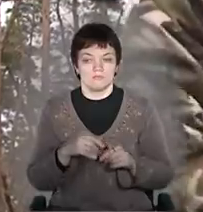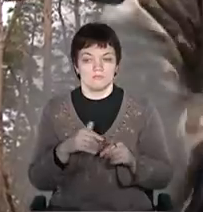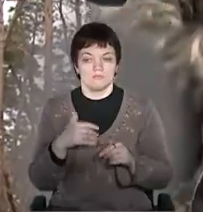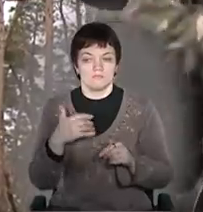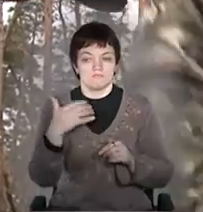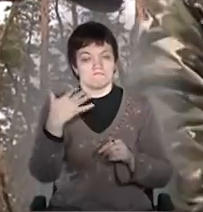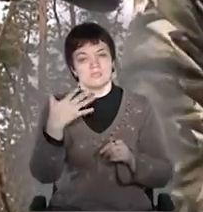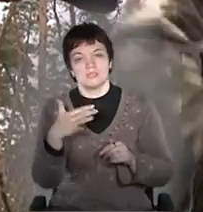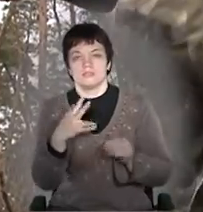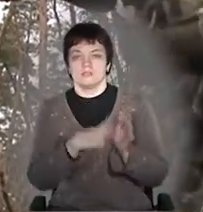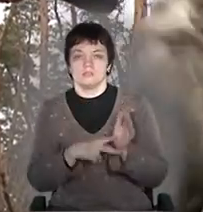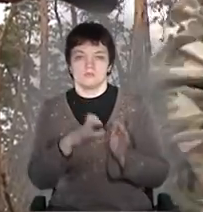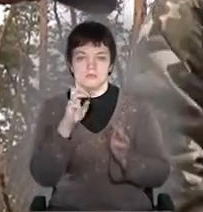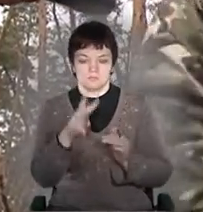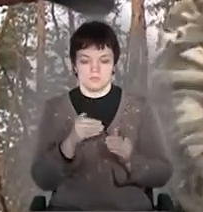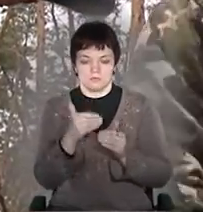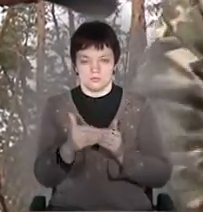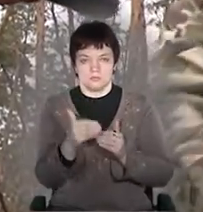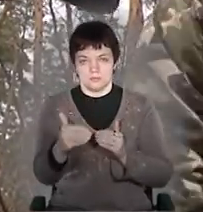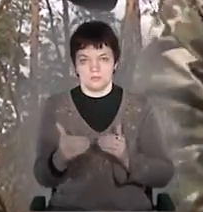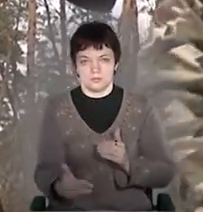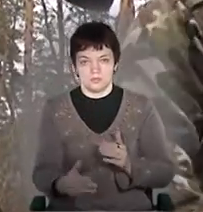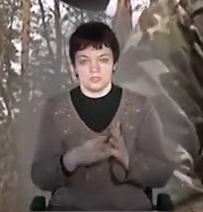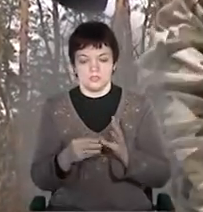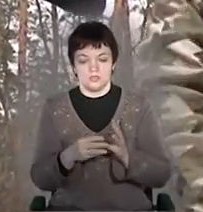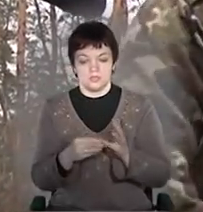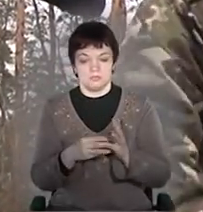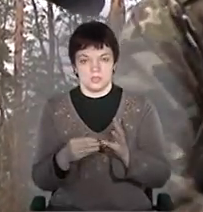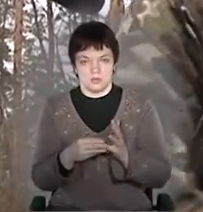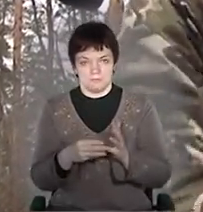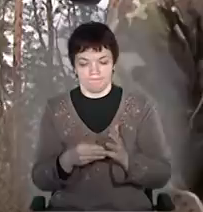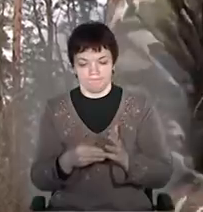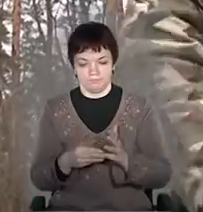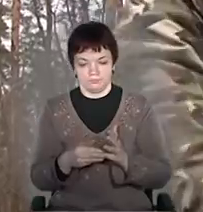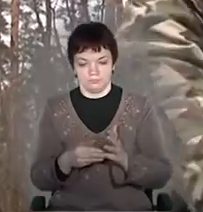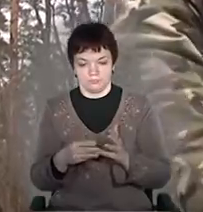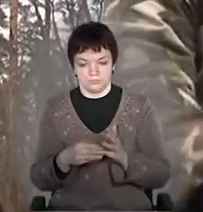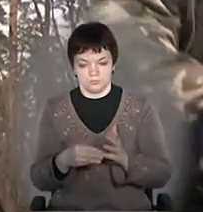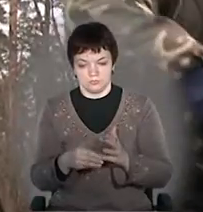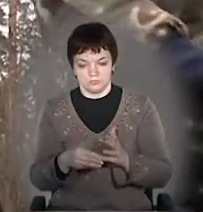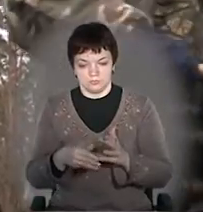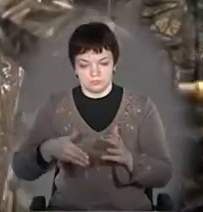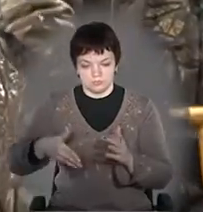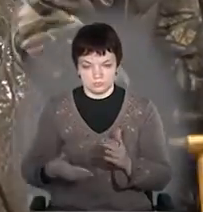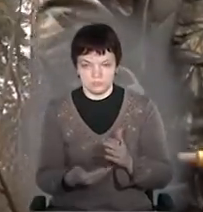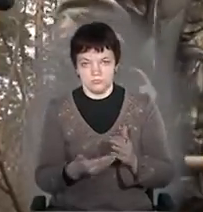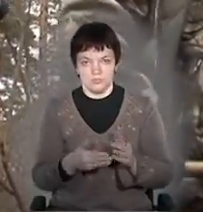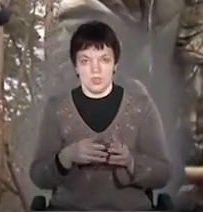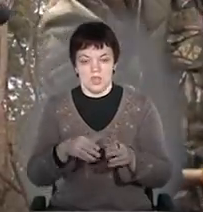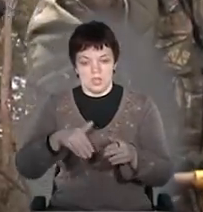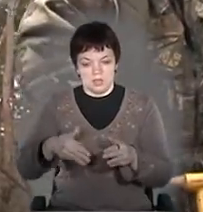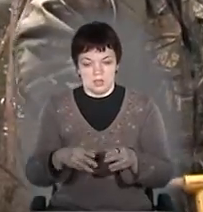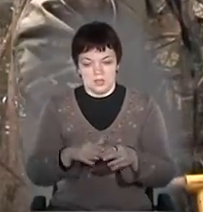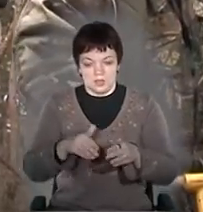агротребованиям 50-70 сантиметров. Уплотняется земля, делается луночка, достаточно для того,